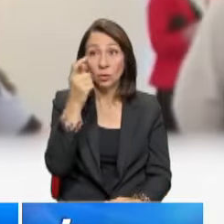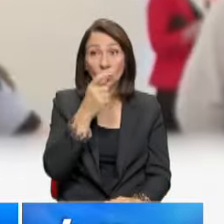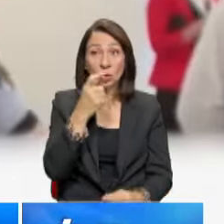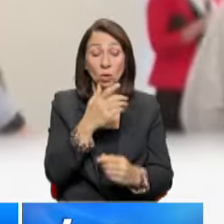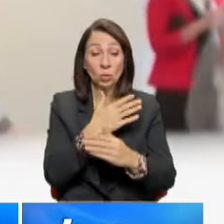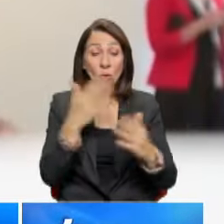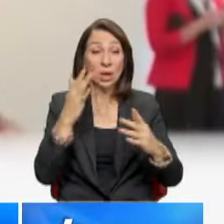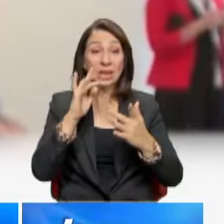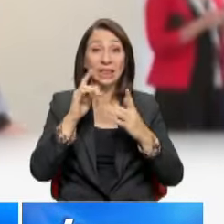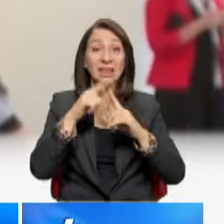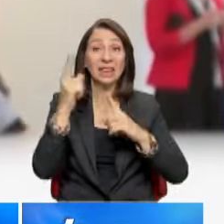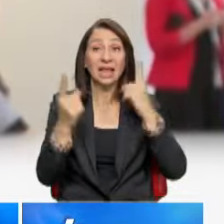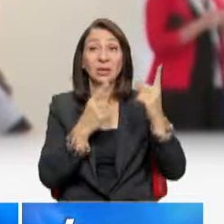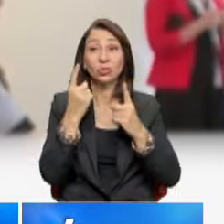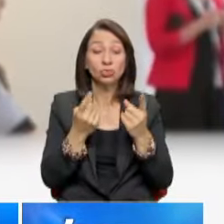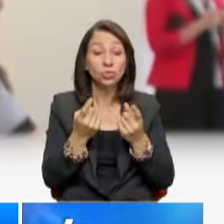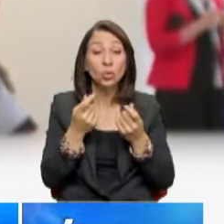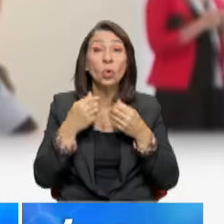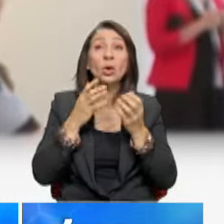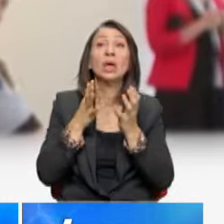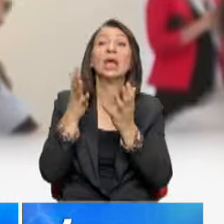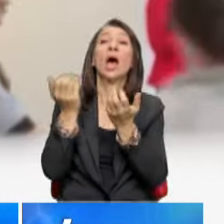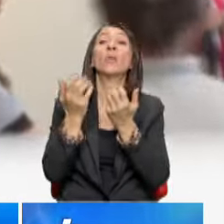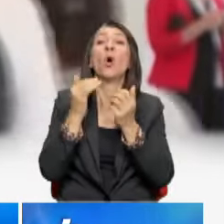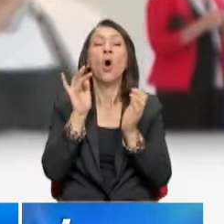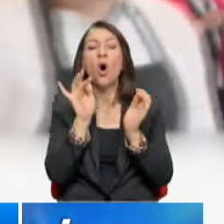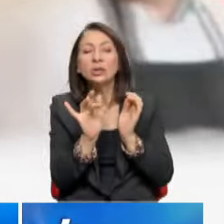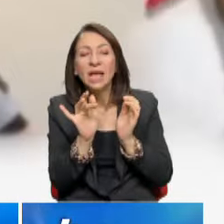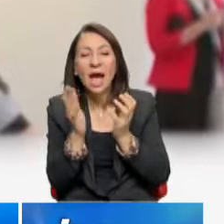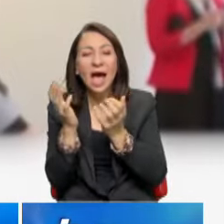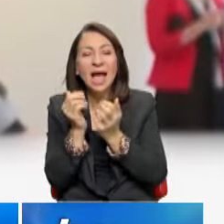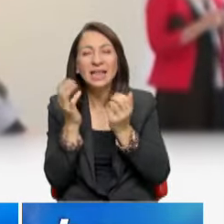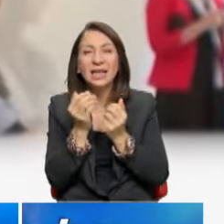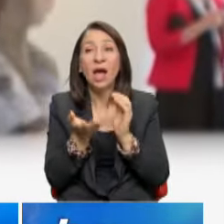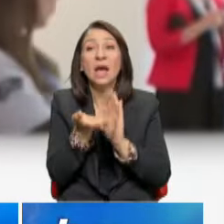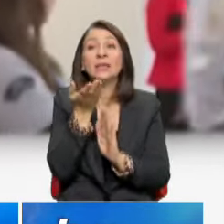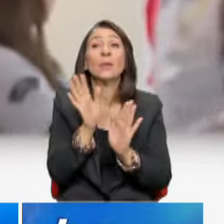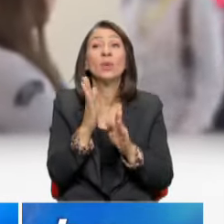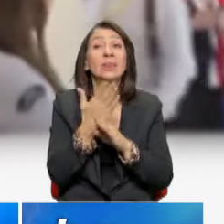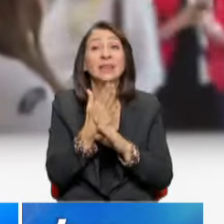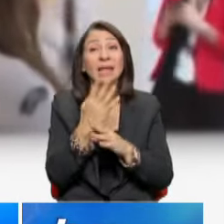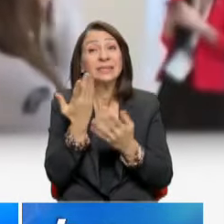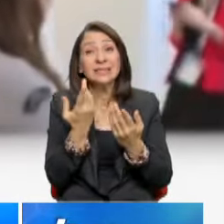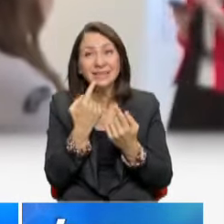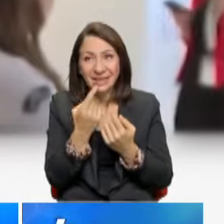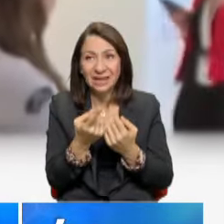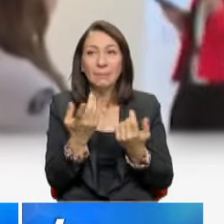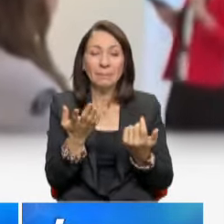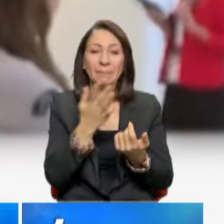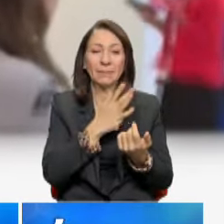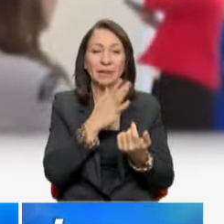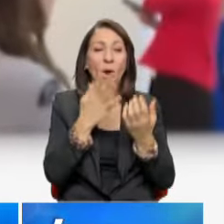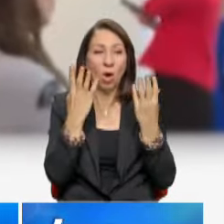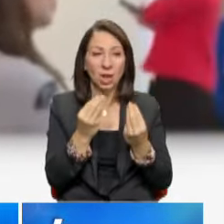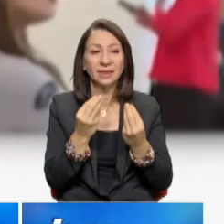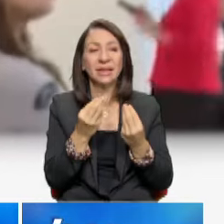yüksek teknolojili hiçbir şey ihraç etmiyor. Orta teknolojilerdeki olan ihracatlarını da arttıramıyor. Nedenlerinden bahsedersek tabii ki bilime